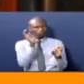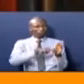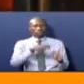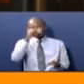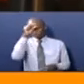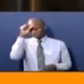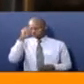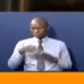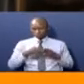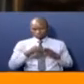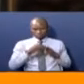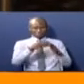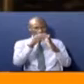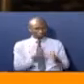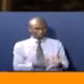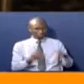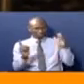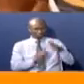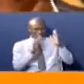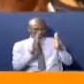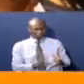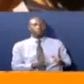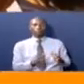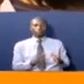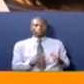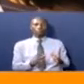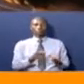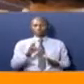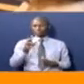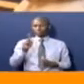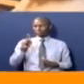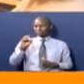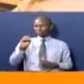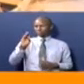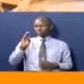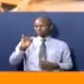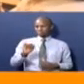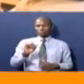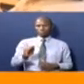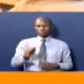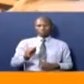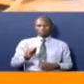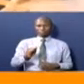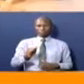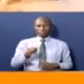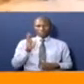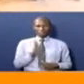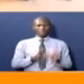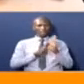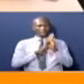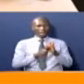2022. Ndongoi isu Utongoi we ni minister muviani wa mevai Margaret Kobia. Ndongoi ya akaka untini ilovi